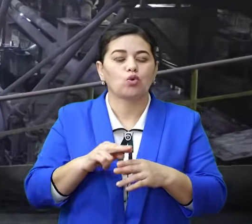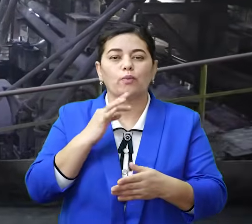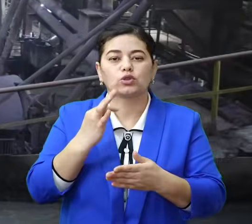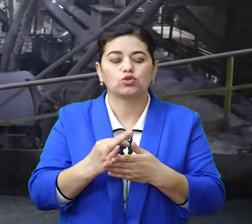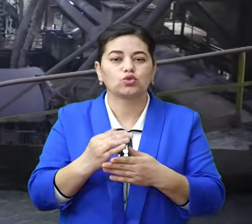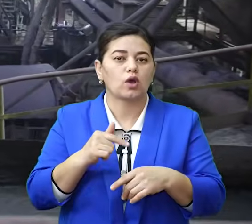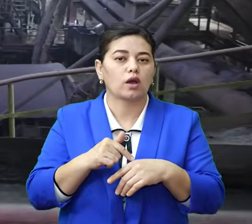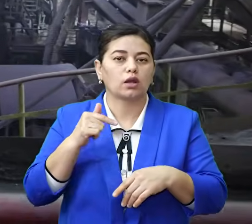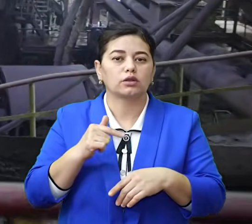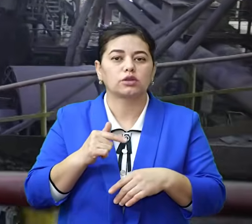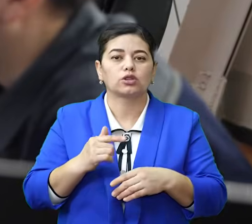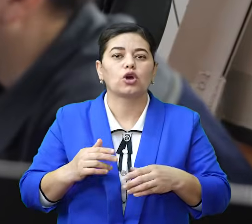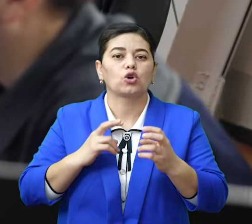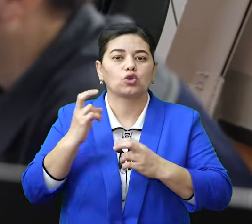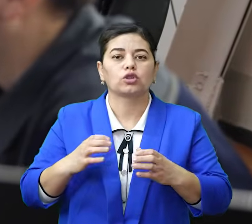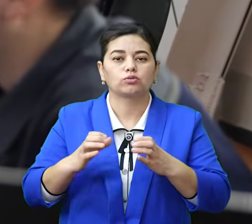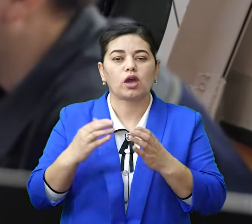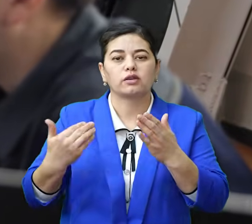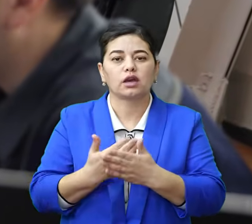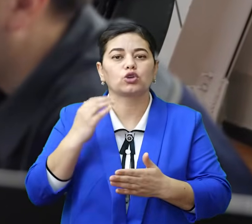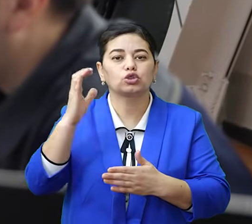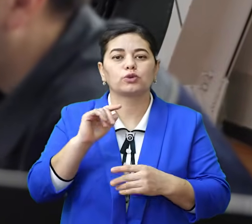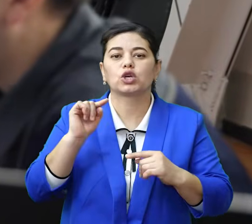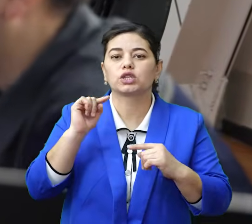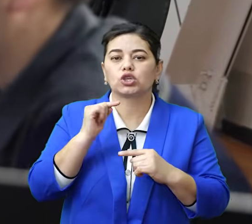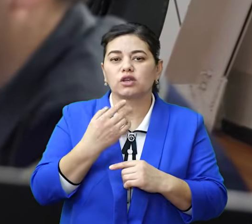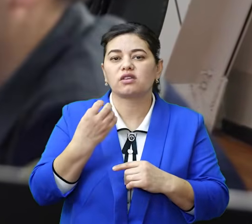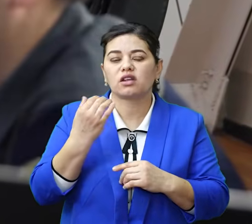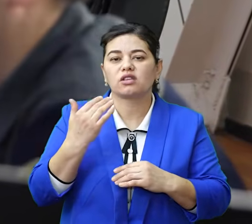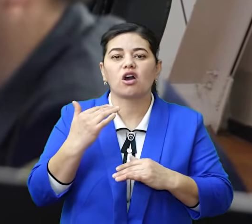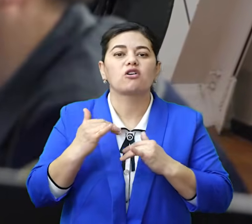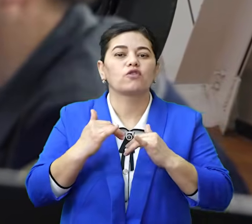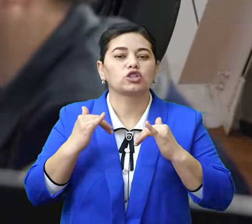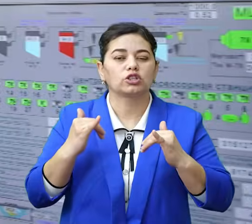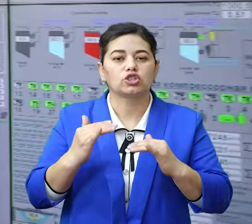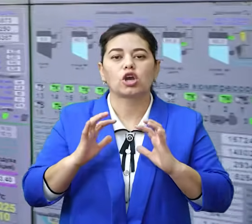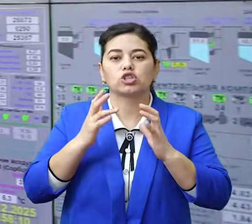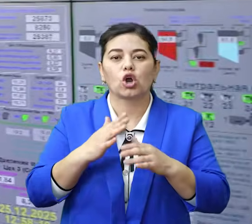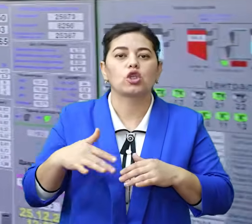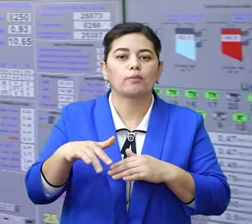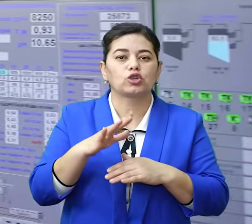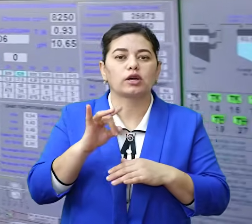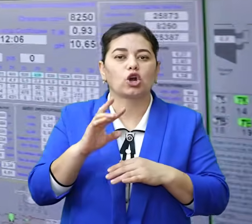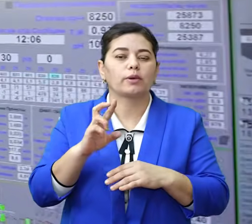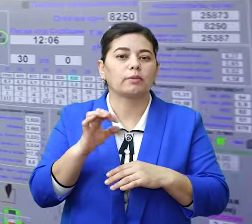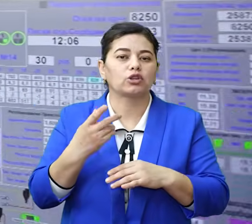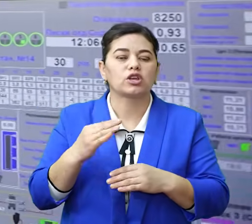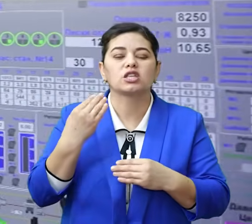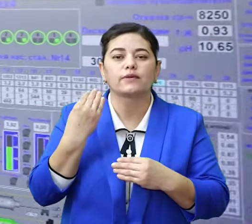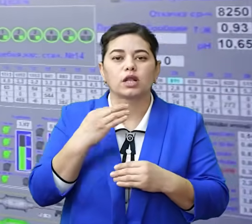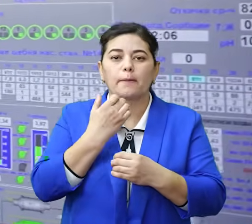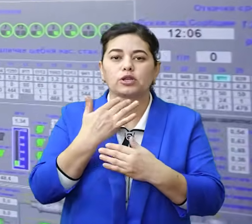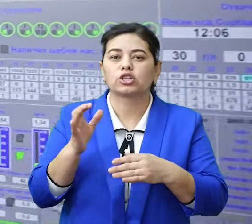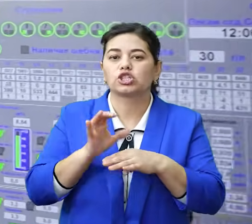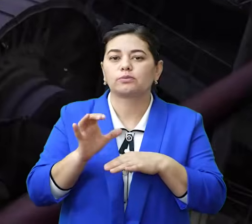chuqur anglagan korxona jamoasi yangi O'zbekiston iqtisodiyotini yanada rivojlantirish, jahon bozoriga raqobatbardosh, sifatli